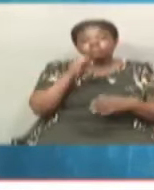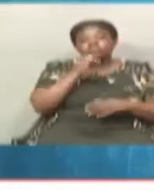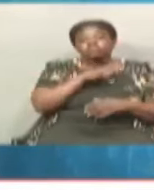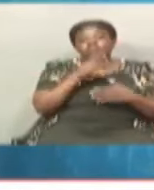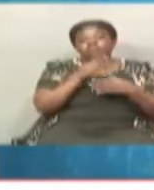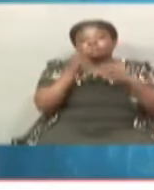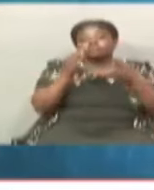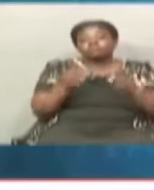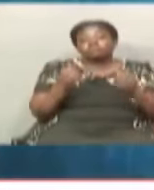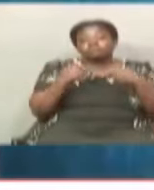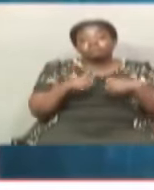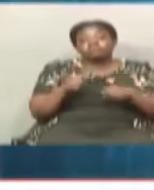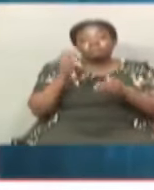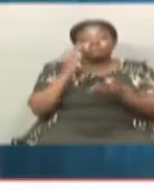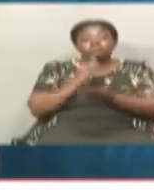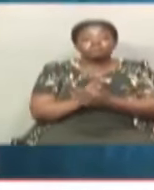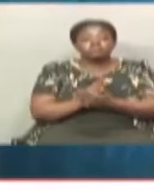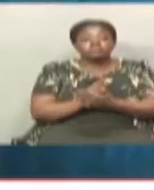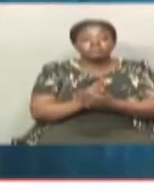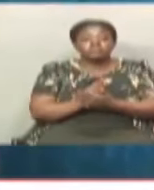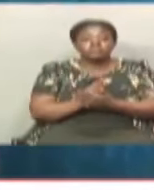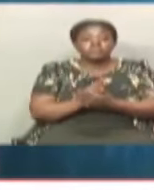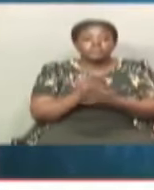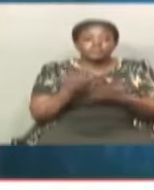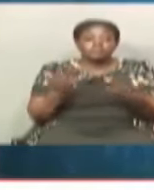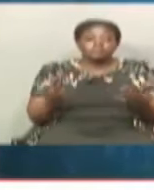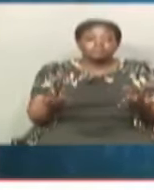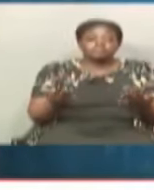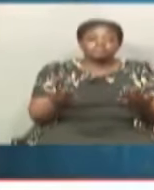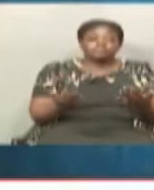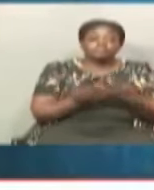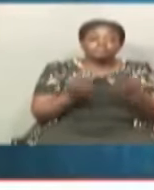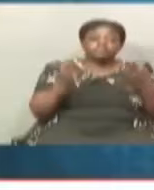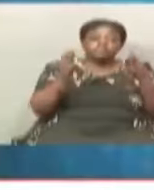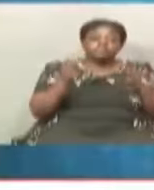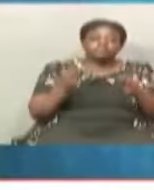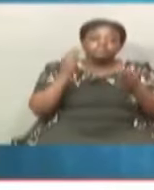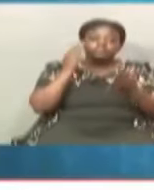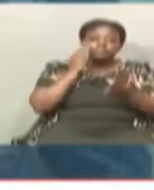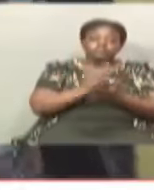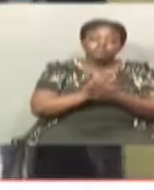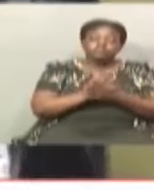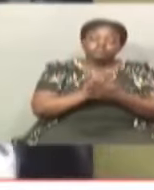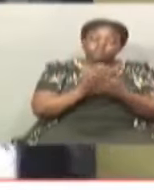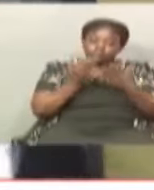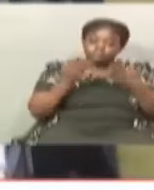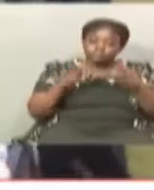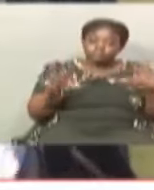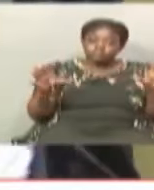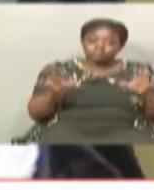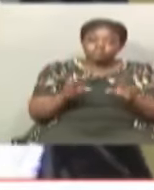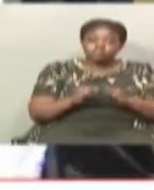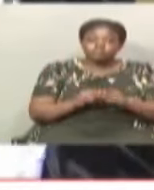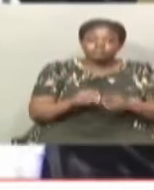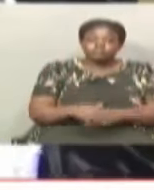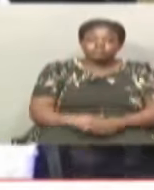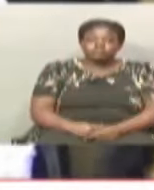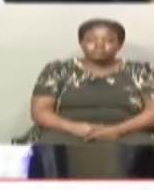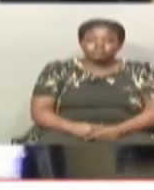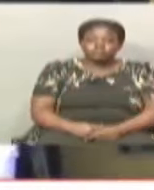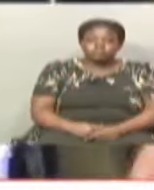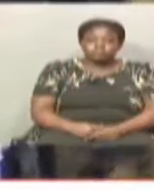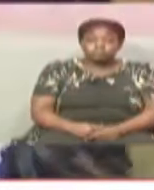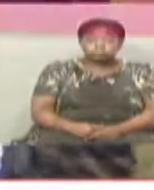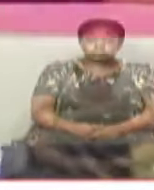kyona kikolebwa kiyimirira okulwanga buli kimu kikoze eki kiteredde. Sawulo ow'okulira yakusekedde